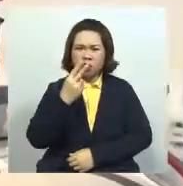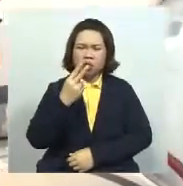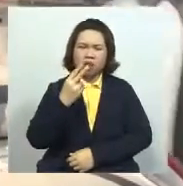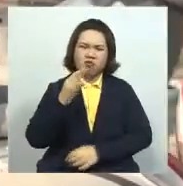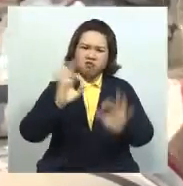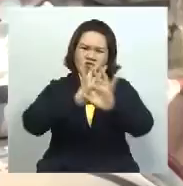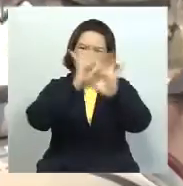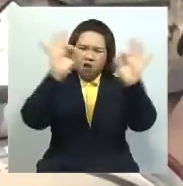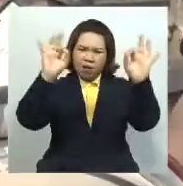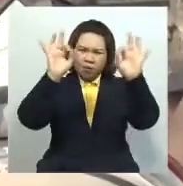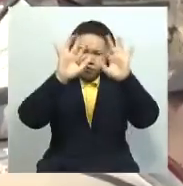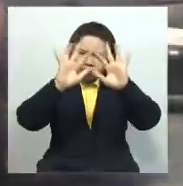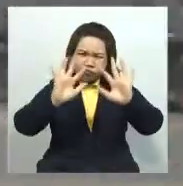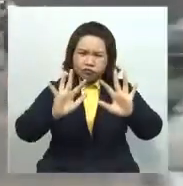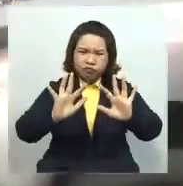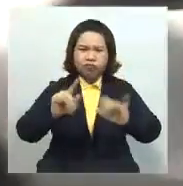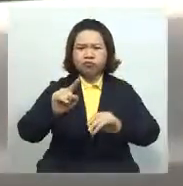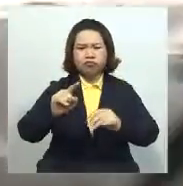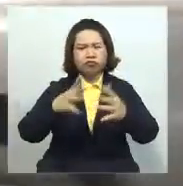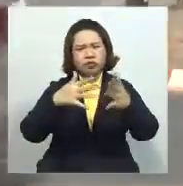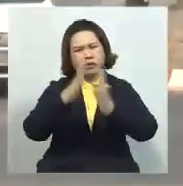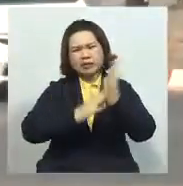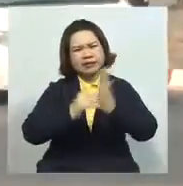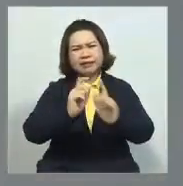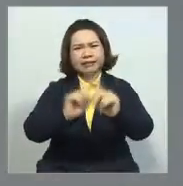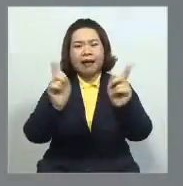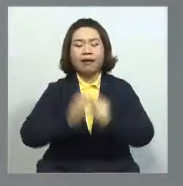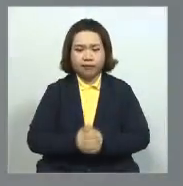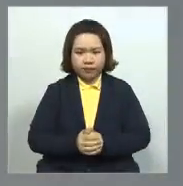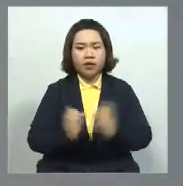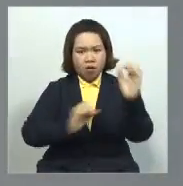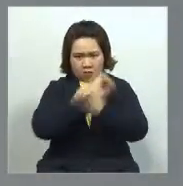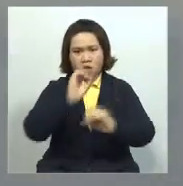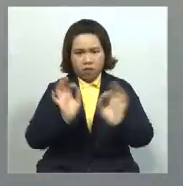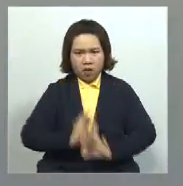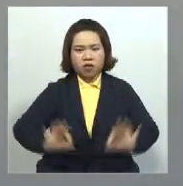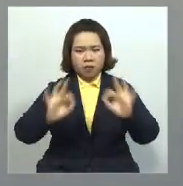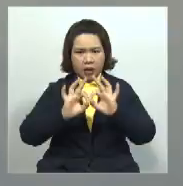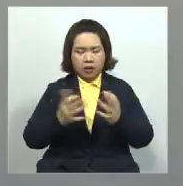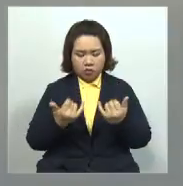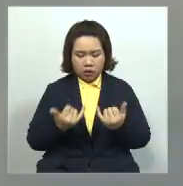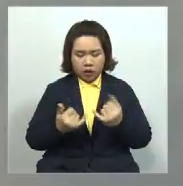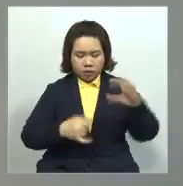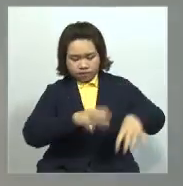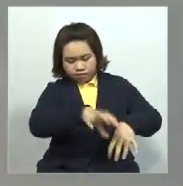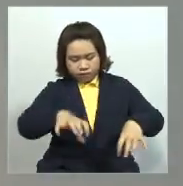าพท้องฟ้าวันนี้มันขมุกขมัวเหลือเกินนะคะ อย่าละเลยความปลอดภัยนี่ครับหน่วยงานในพื้นที่ก็พยายามเร่งแก้ไขปัญหา